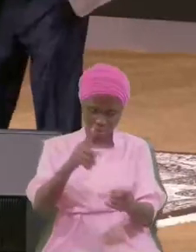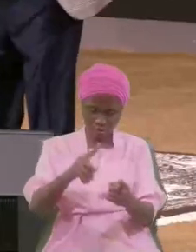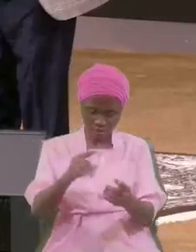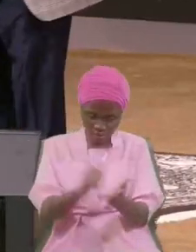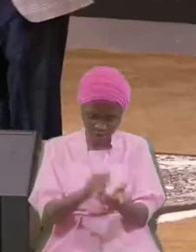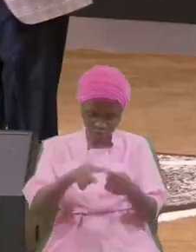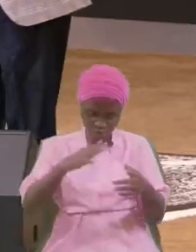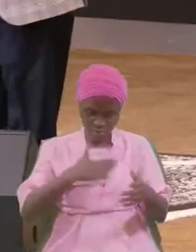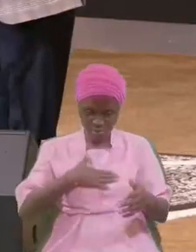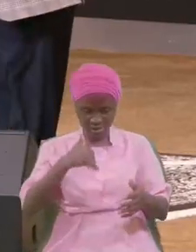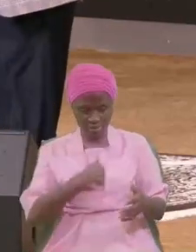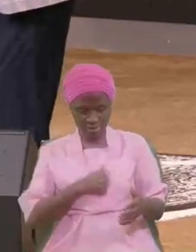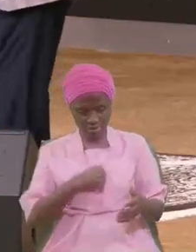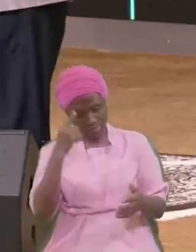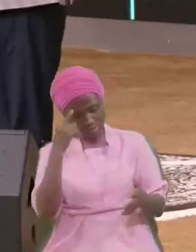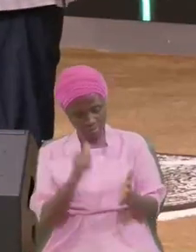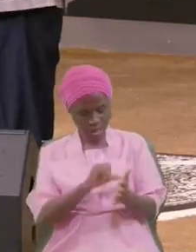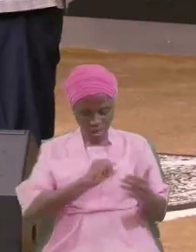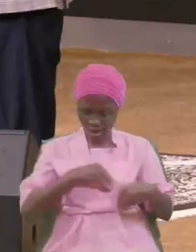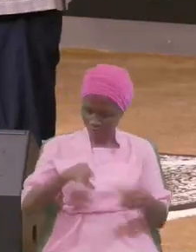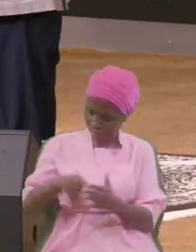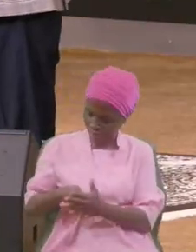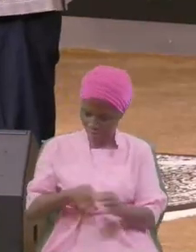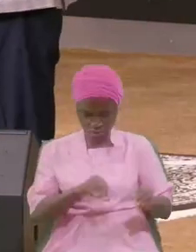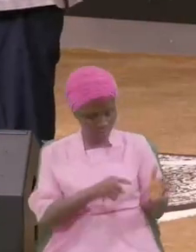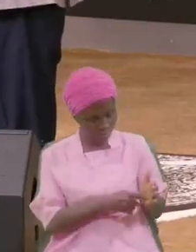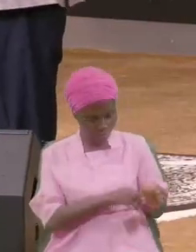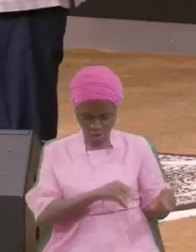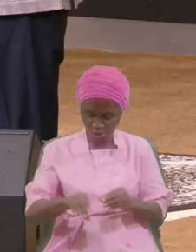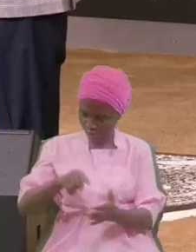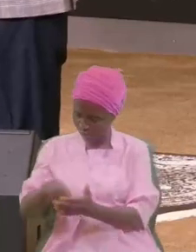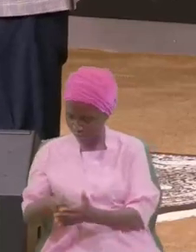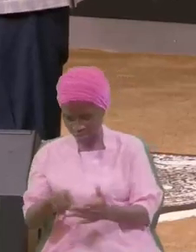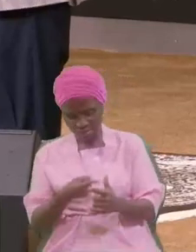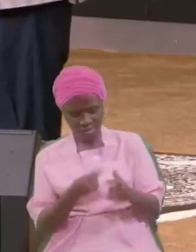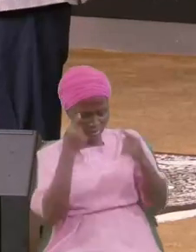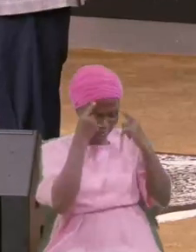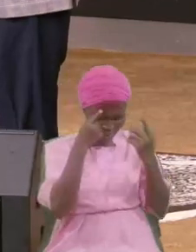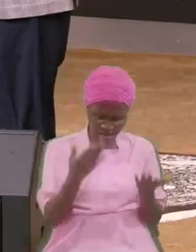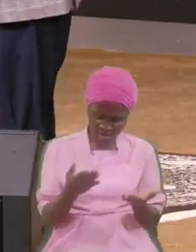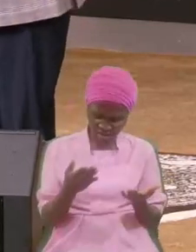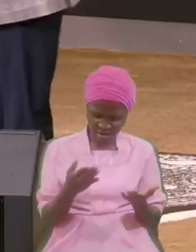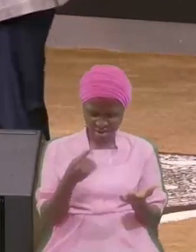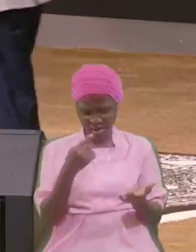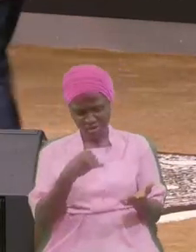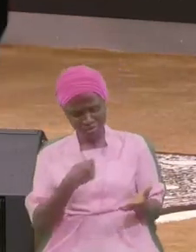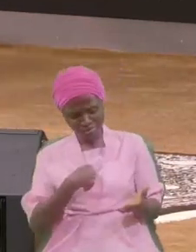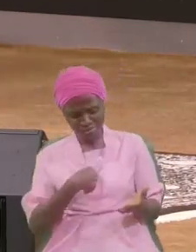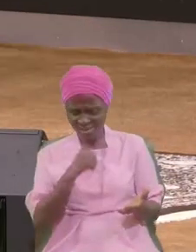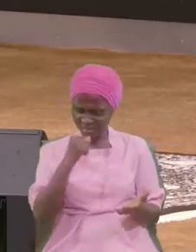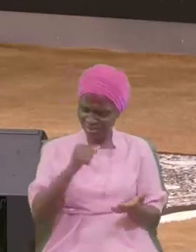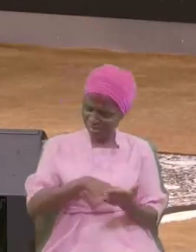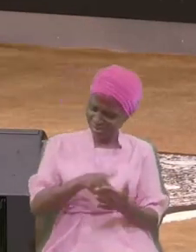moi-même? J'ai fait ceci et j'ai fait cela. Et puis je me demande, est-ce que je ne suis pas fatigué? Est-ce que je ne suis pas